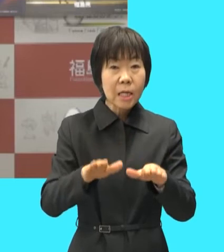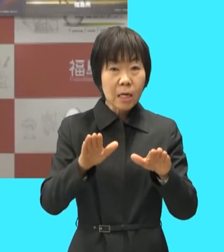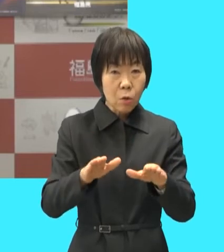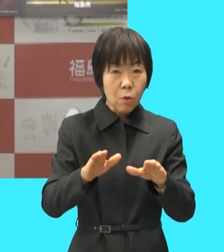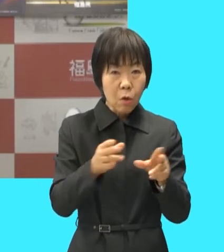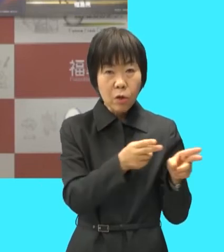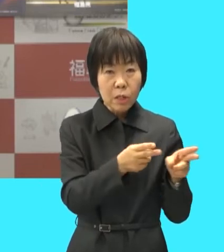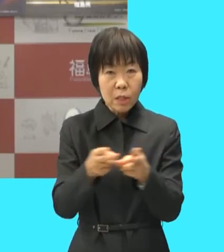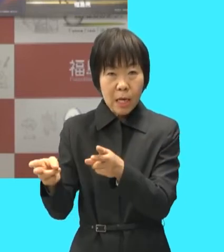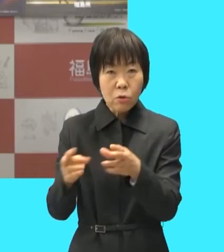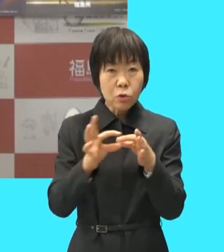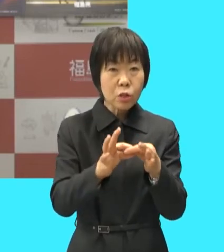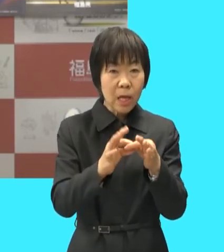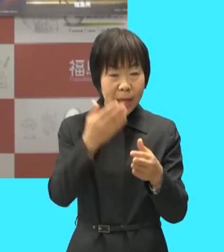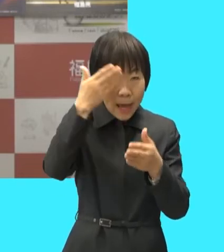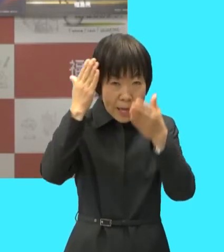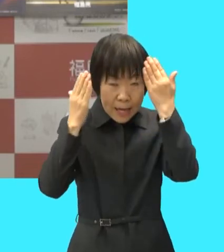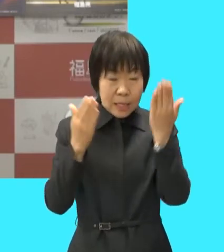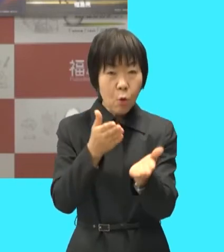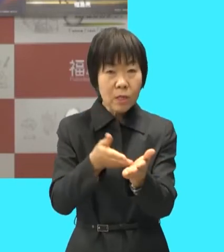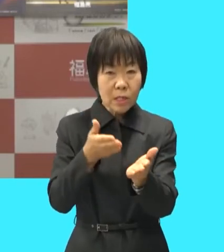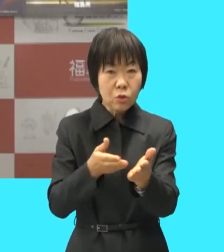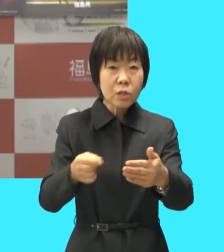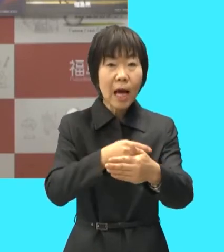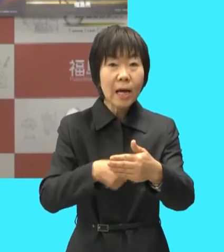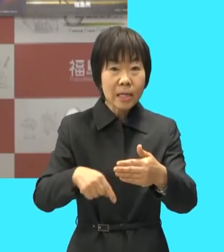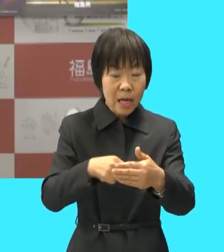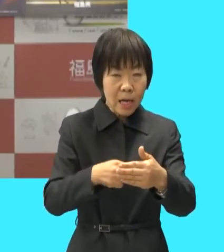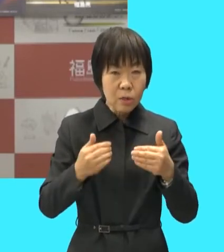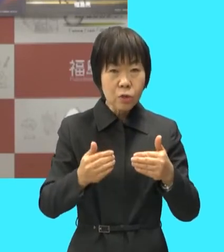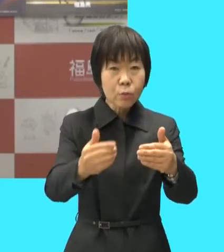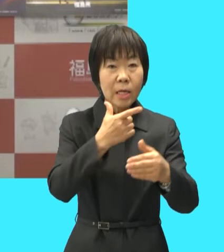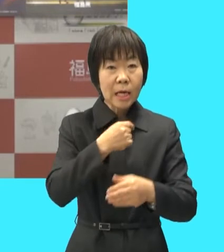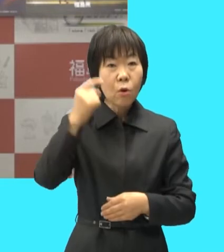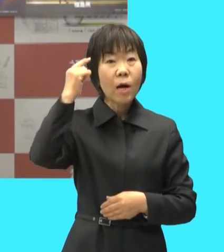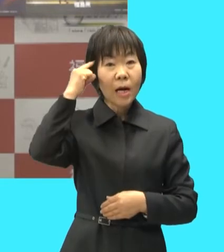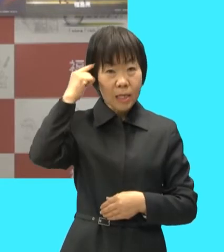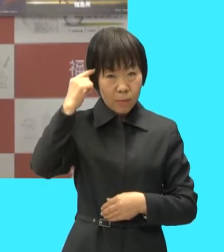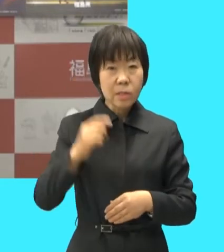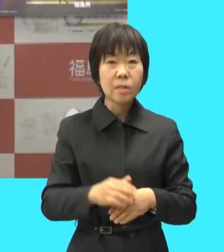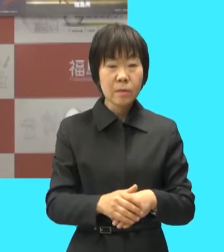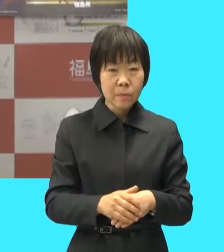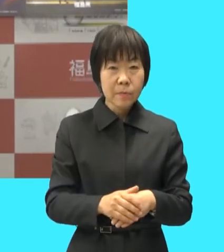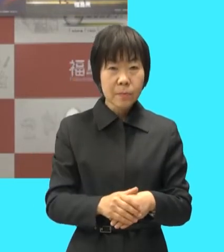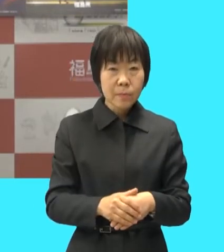制度等について丁寧にお話をしていく中で進めていきたいと考えております。